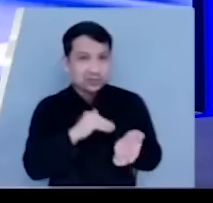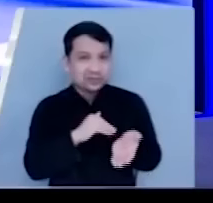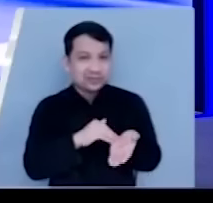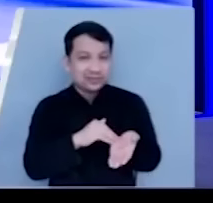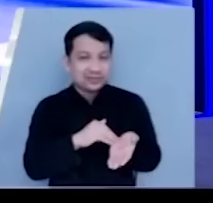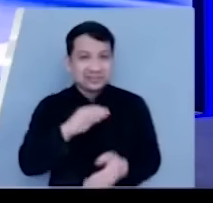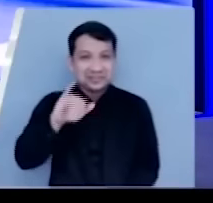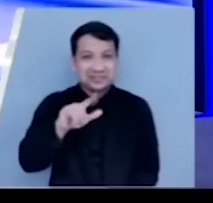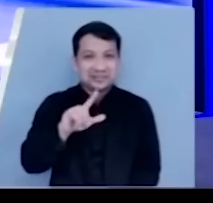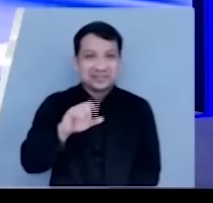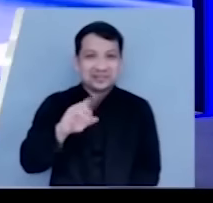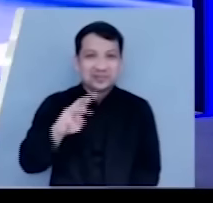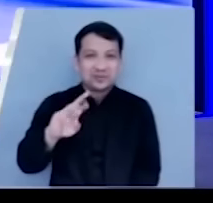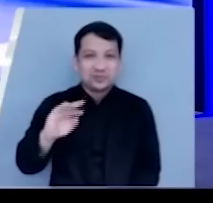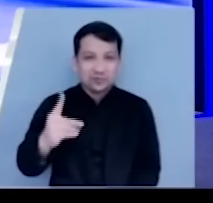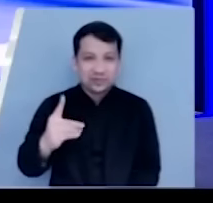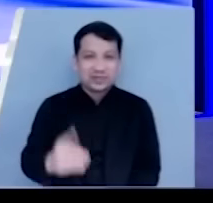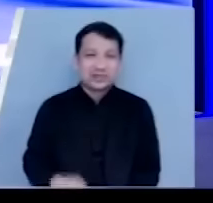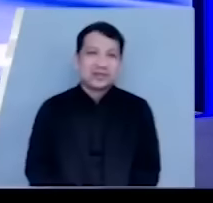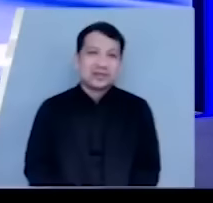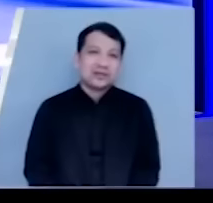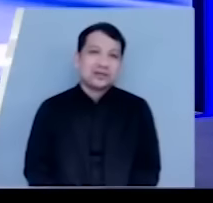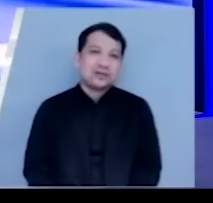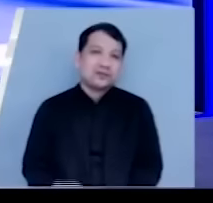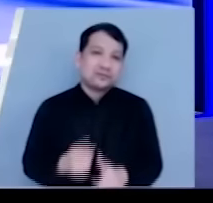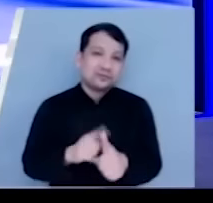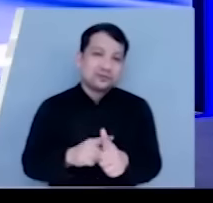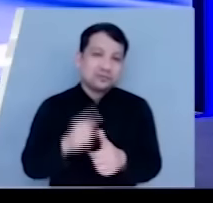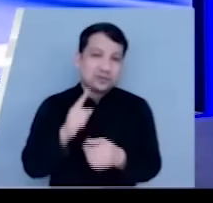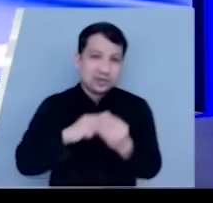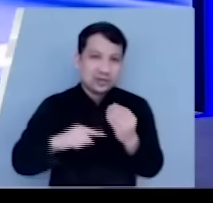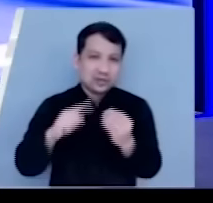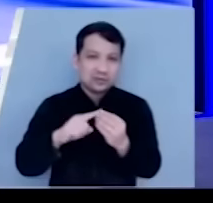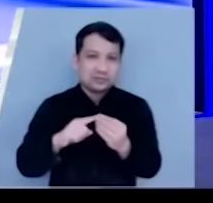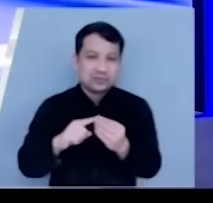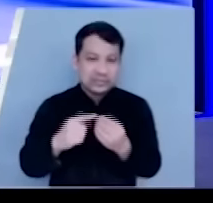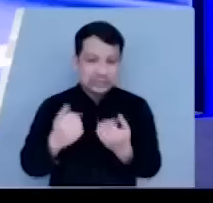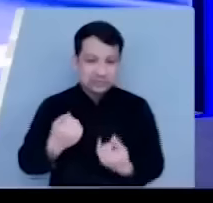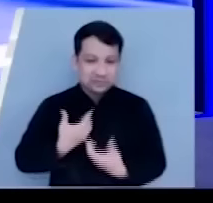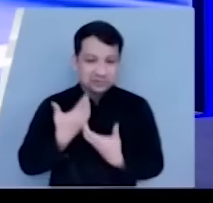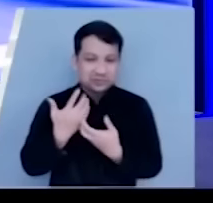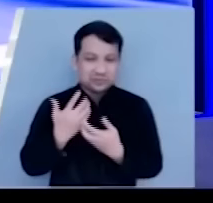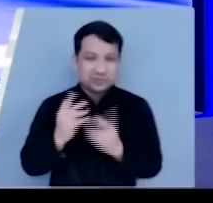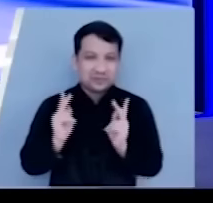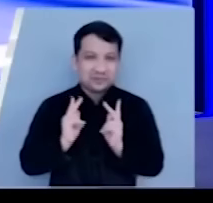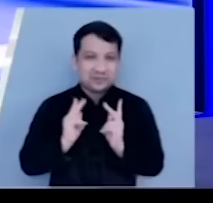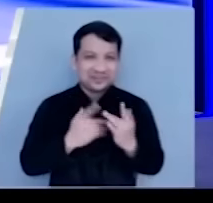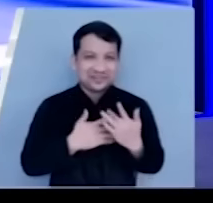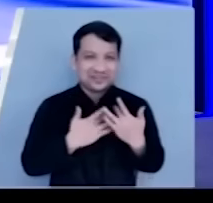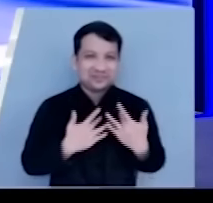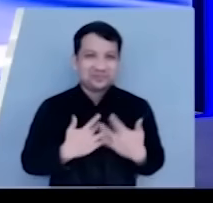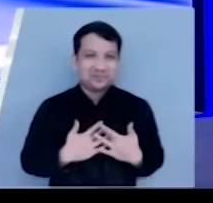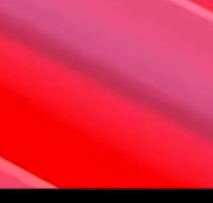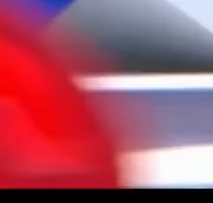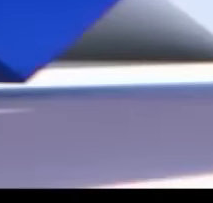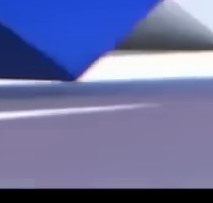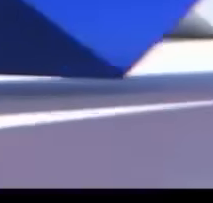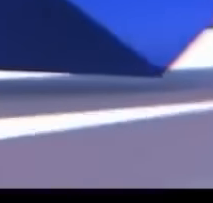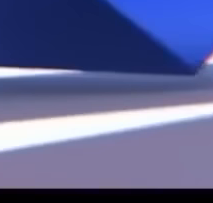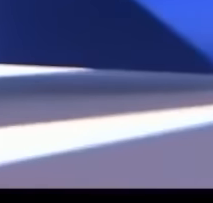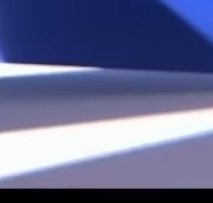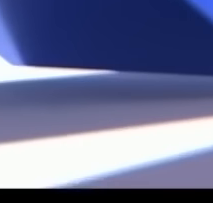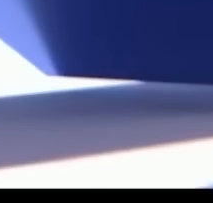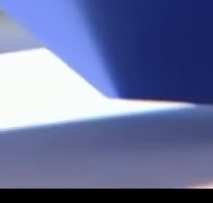Now for the first time, naging vocal tungkol sa nagpapakilig sa kanyang puso. Makichika kay Aubrey Carampel.